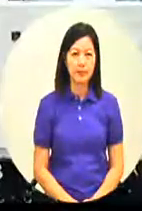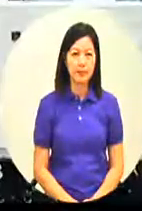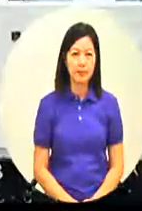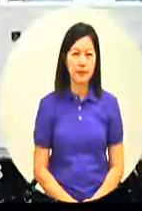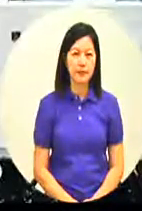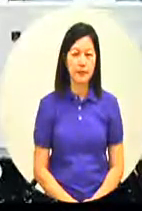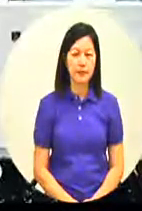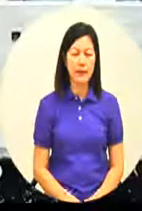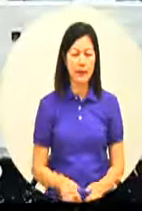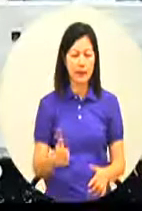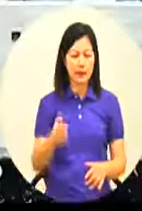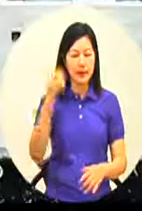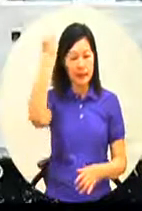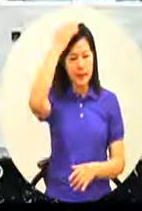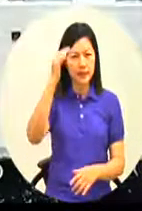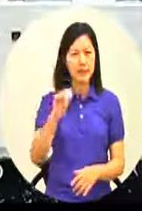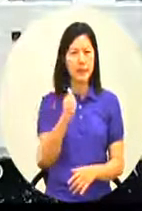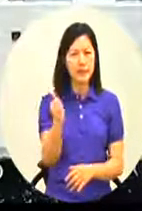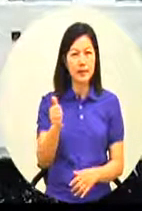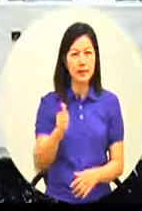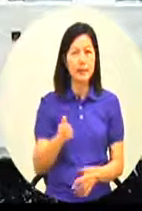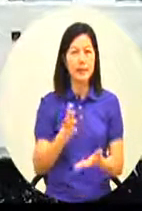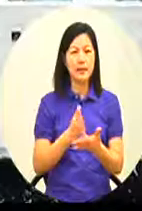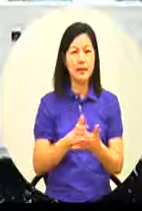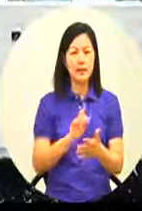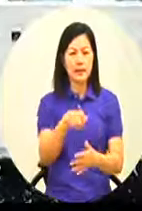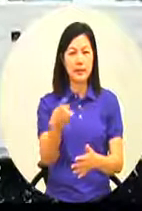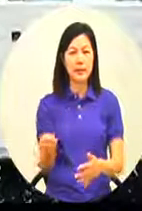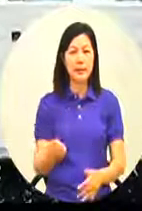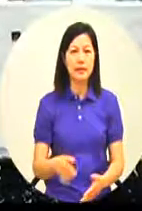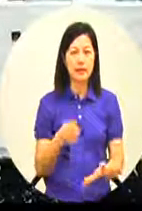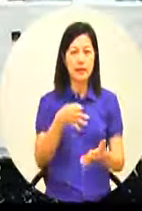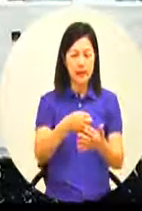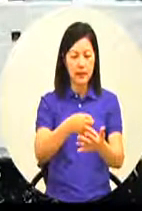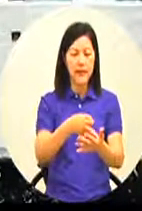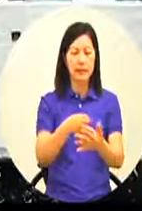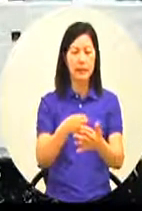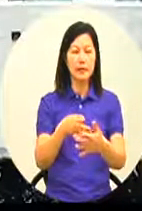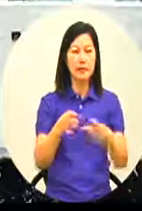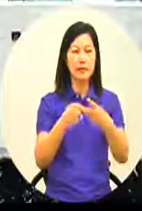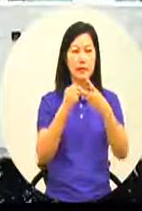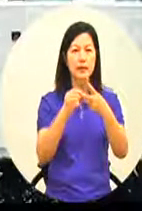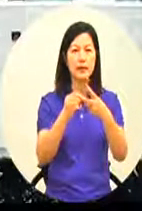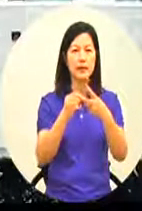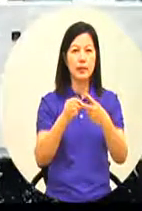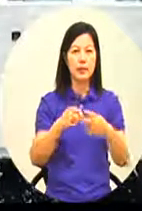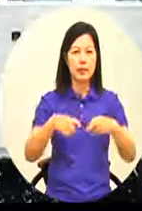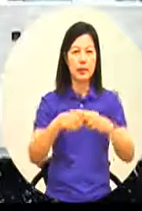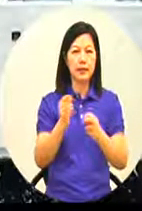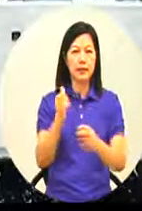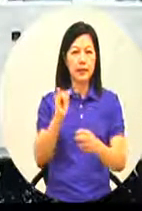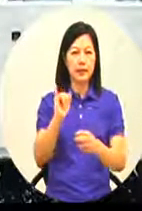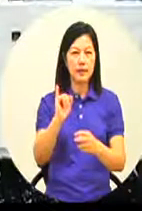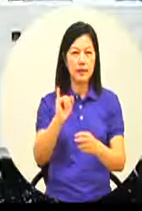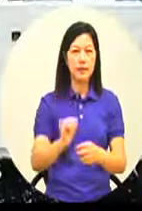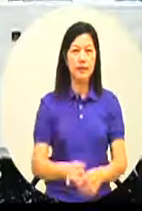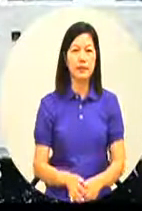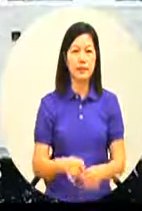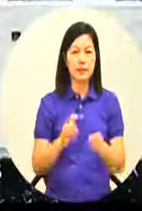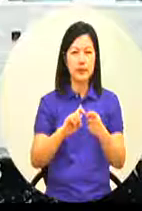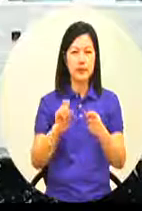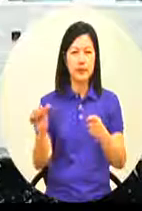谢谢郑信柱议员的发言。下一位，请登记第二位的李乔如议员发言，时间十五分钟。 主